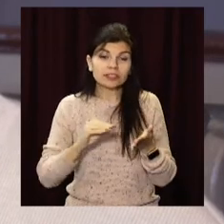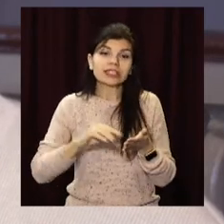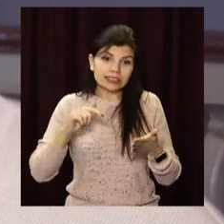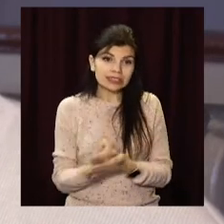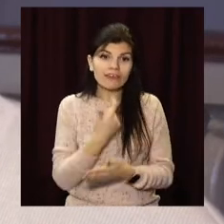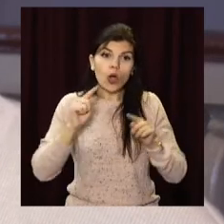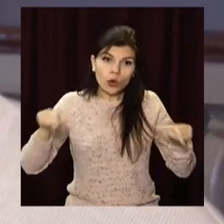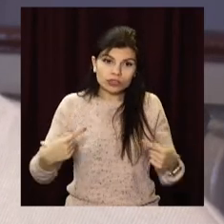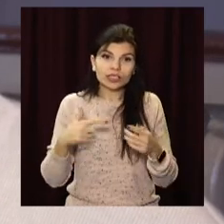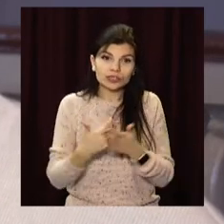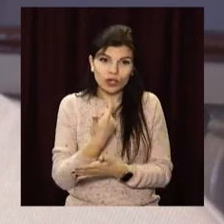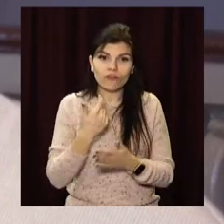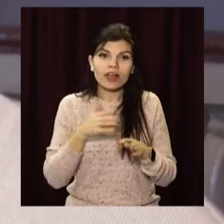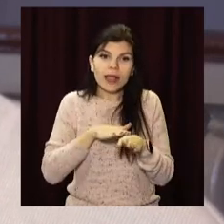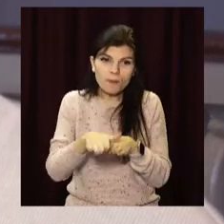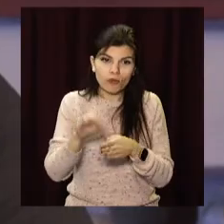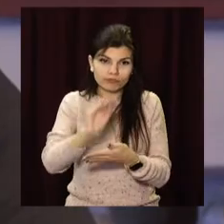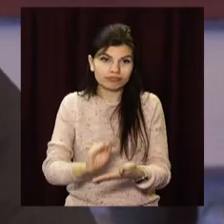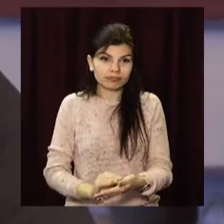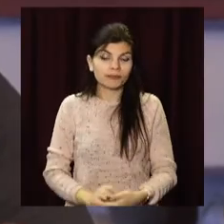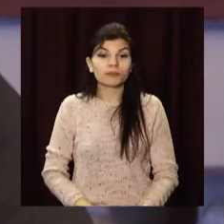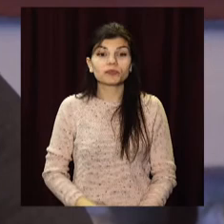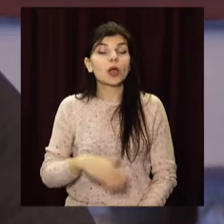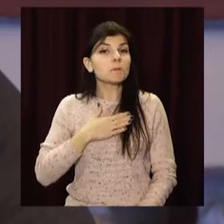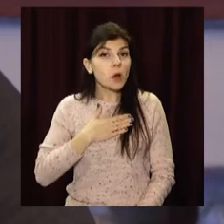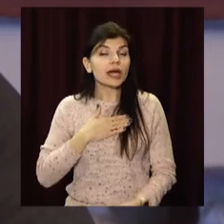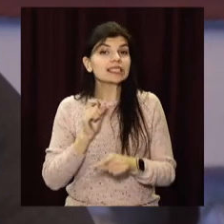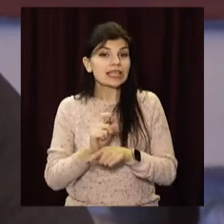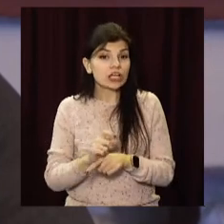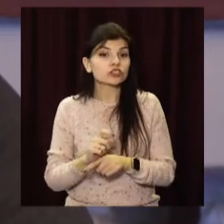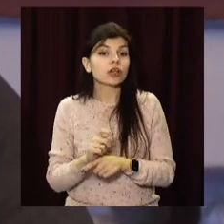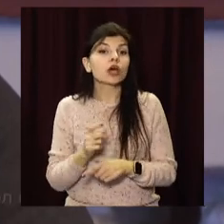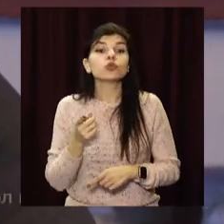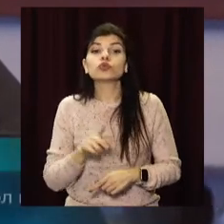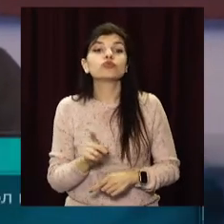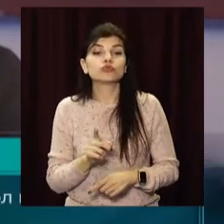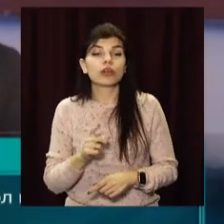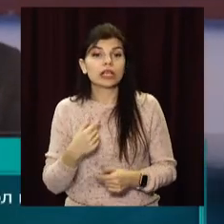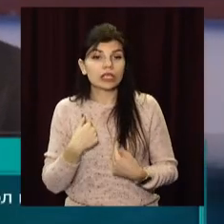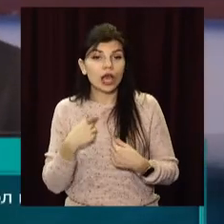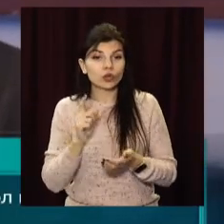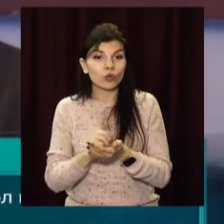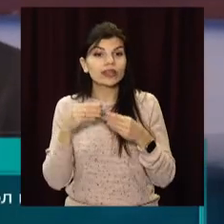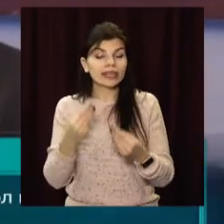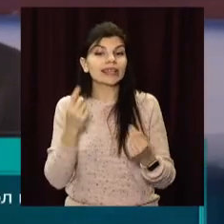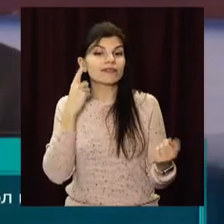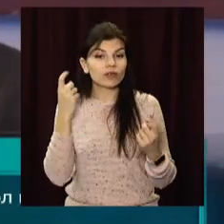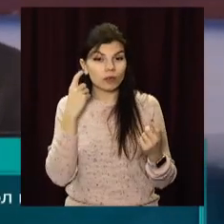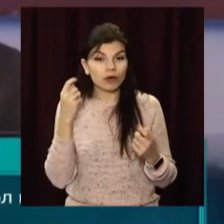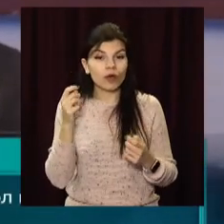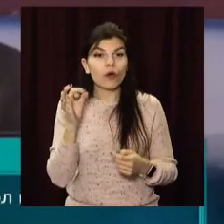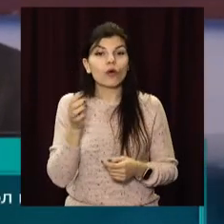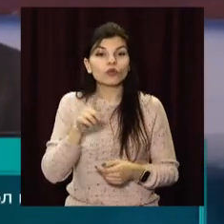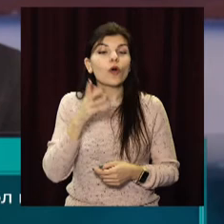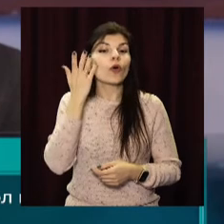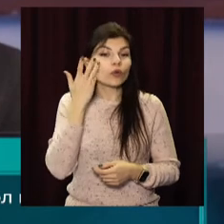заново організовувати, заново наповнювати життя. Моя задача складалася з того, що я мав би дати інформацію про те,